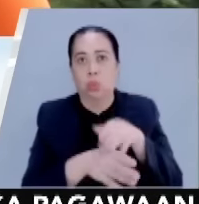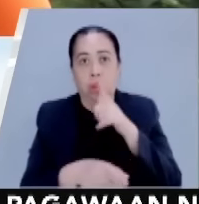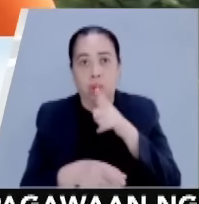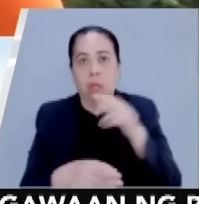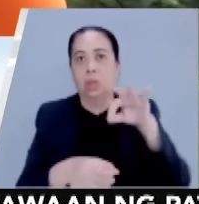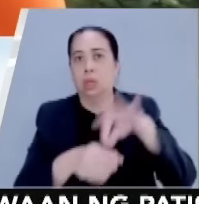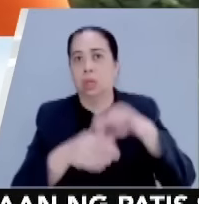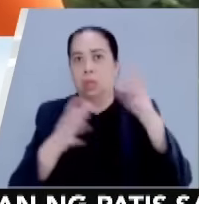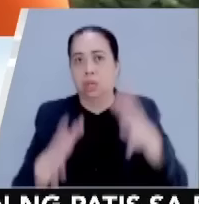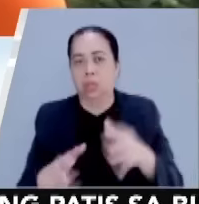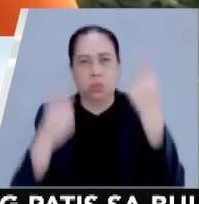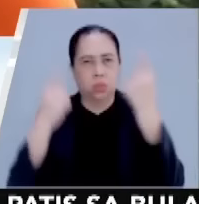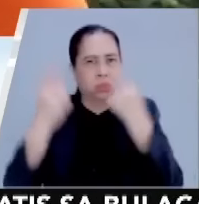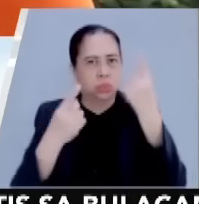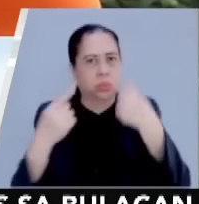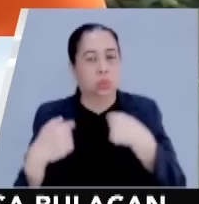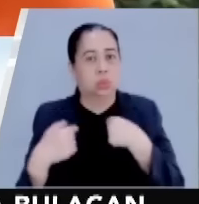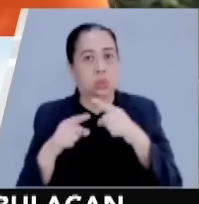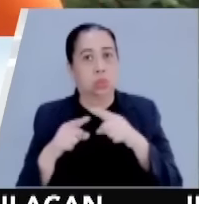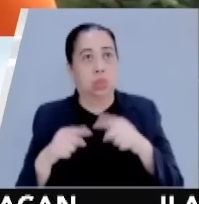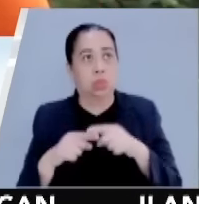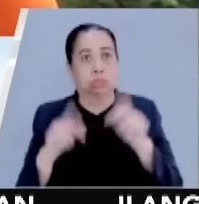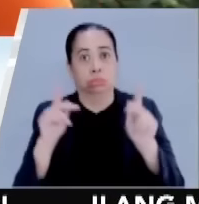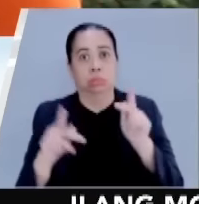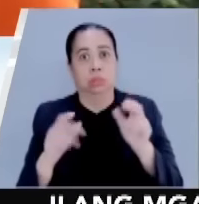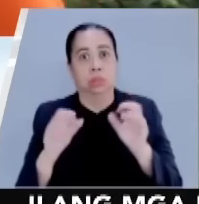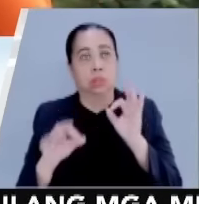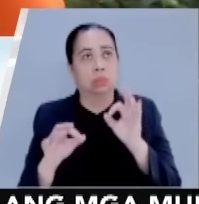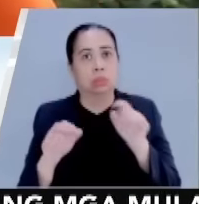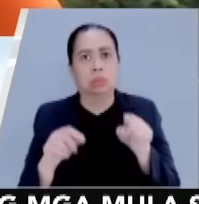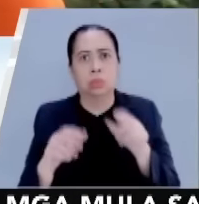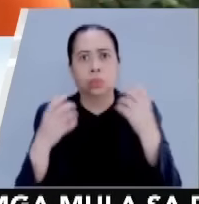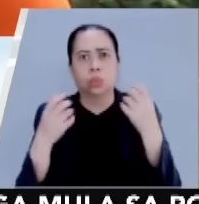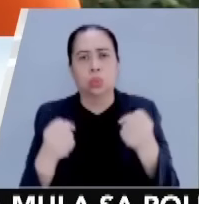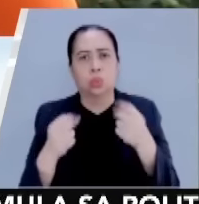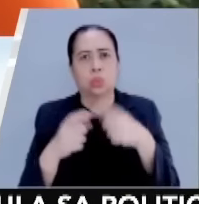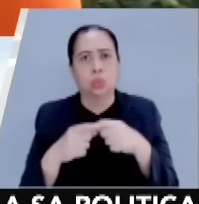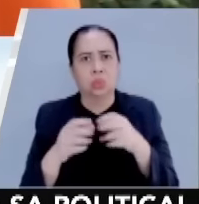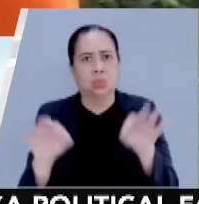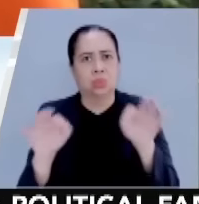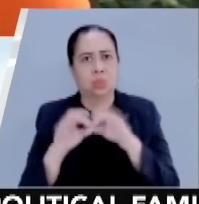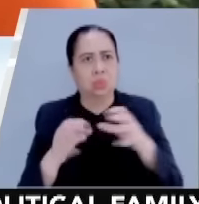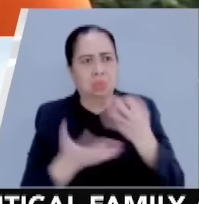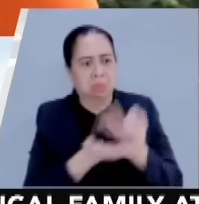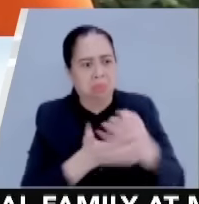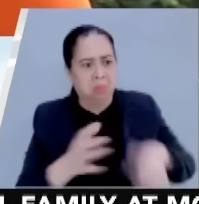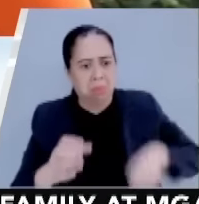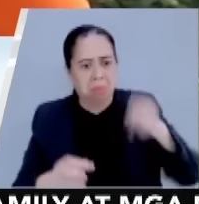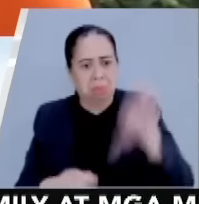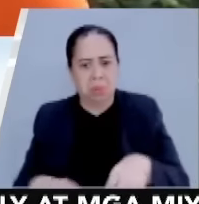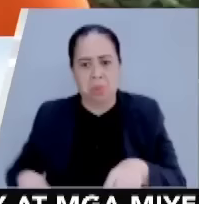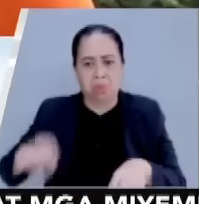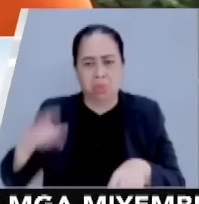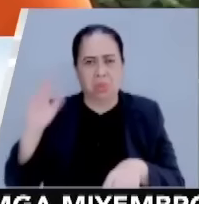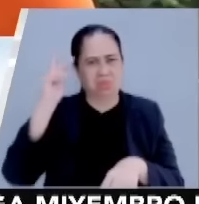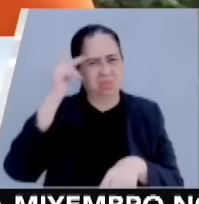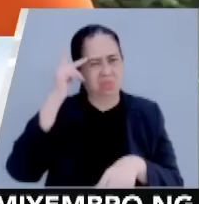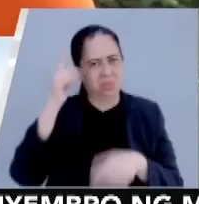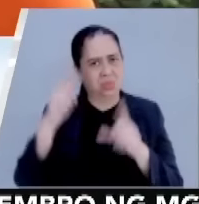ko bilang mamamayan ay kung ganitong kalaking halaga ang ilalabas ng isang politiko para